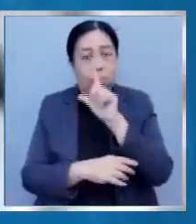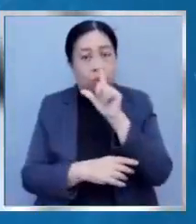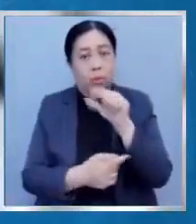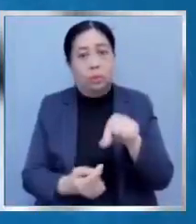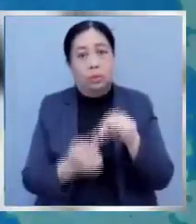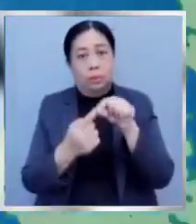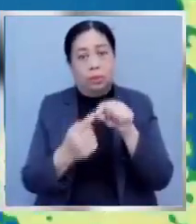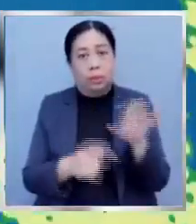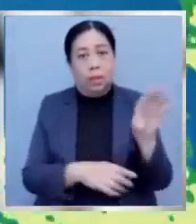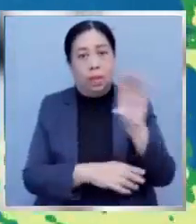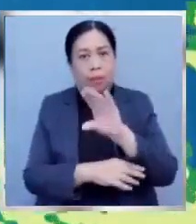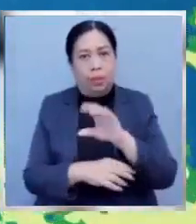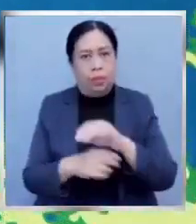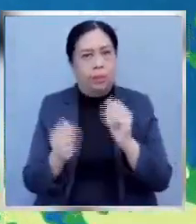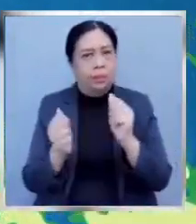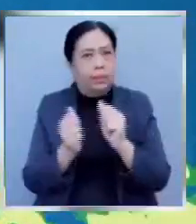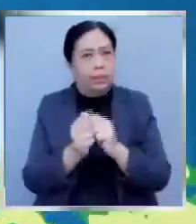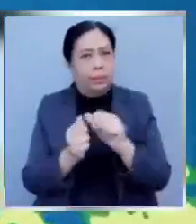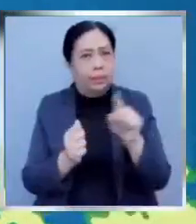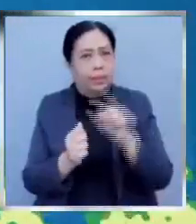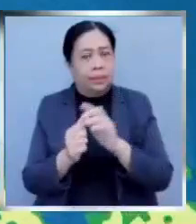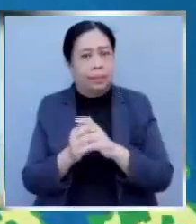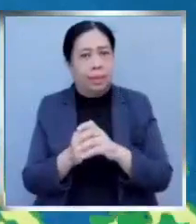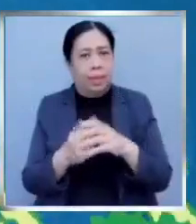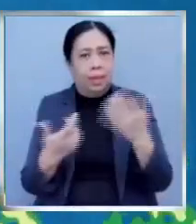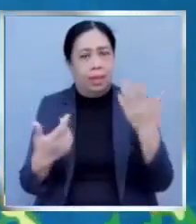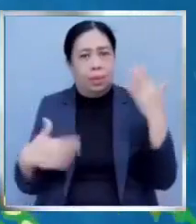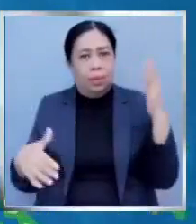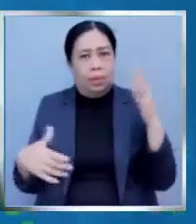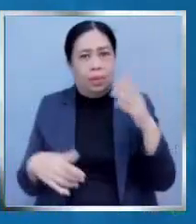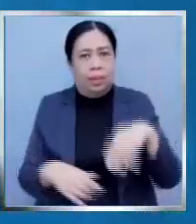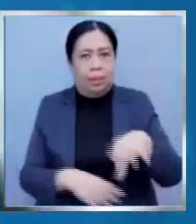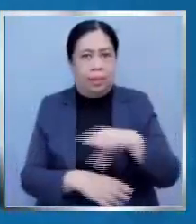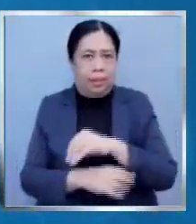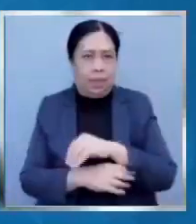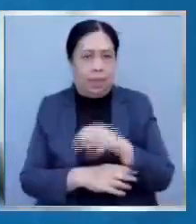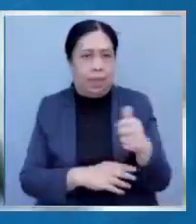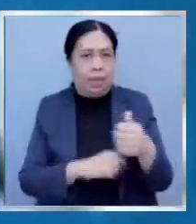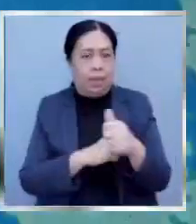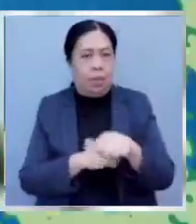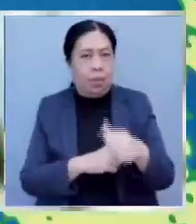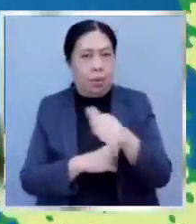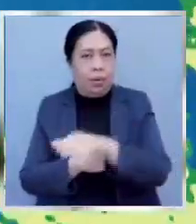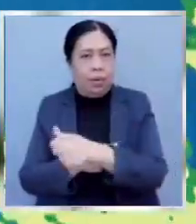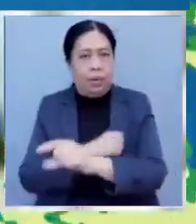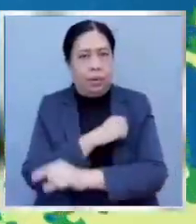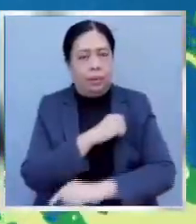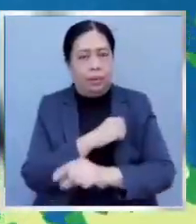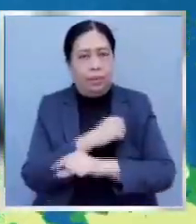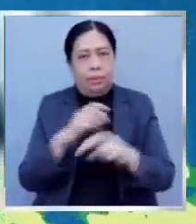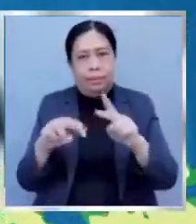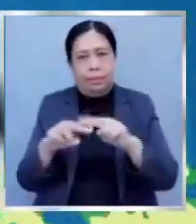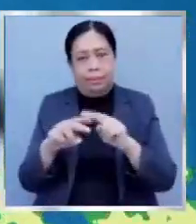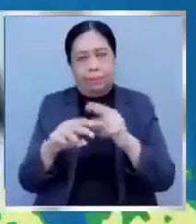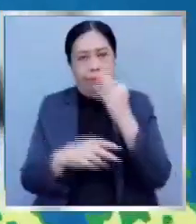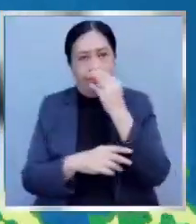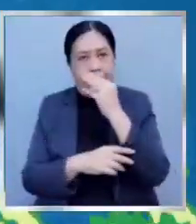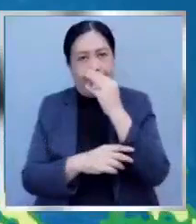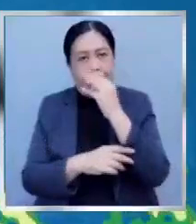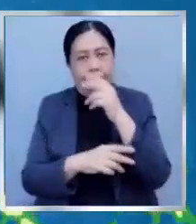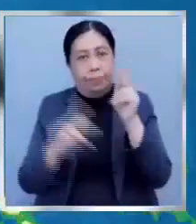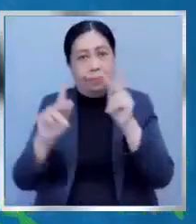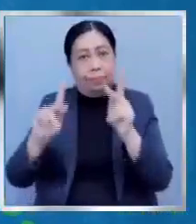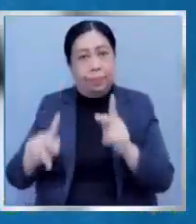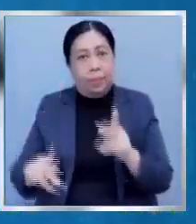sa hapon. Kasama ho dyan ay ang Cordillera, Cagayan Valley, Aurora, Quezon, Pangasinan, Mindoro Provinces, Palawan